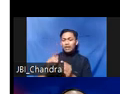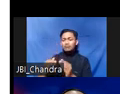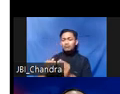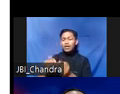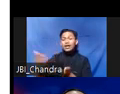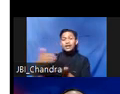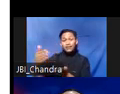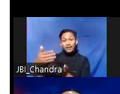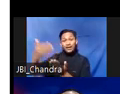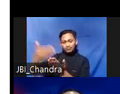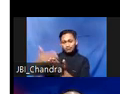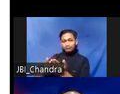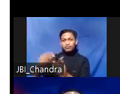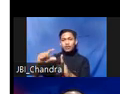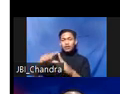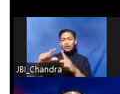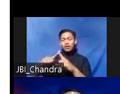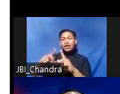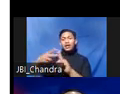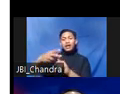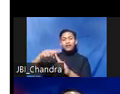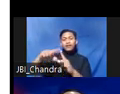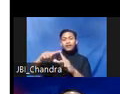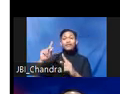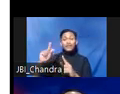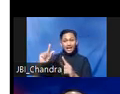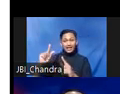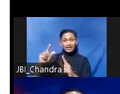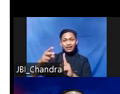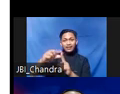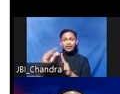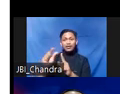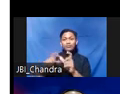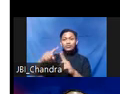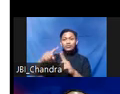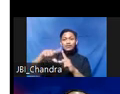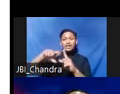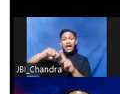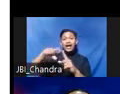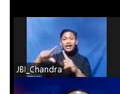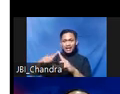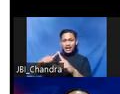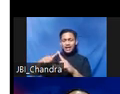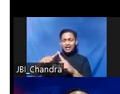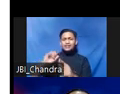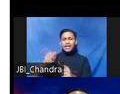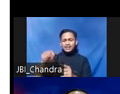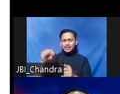mudah ya Jadi tidak perlu menulis satu persatu itu lebih simpel ya nanti